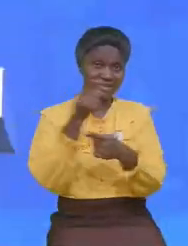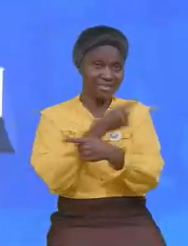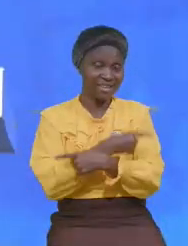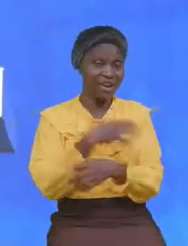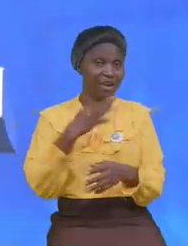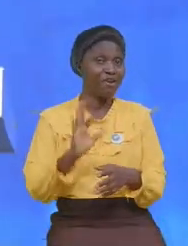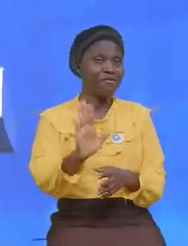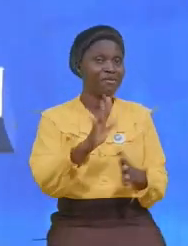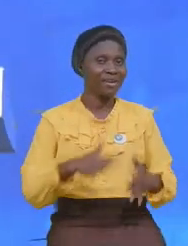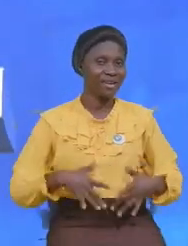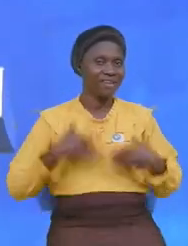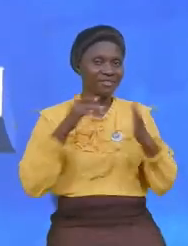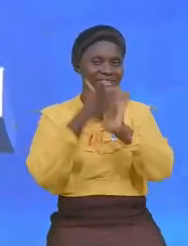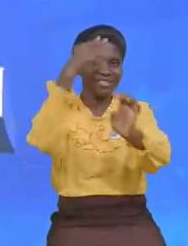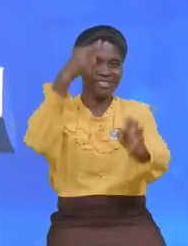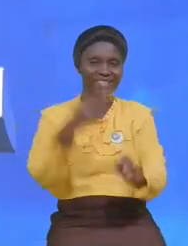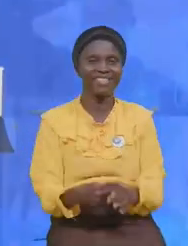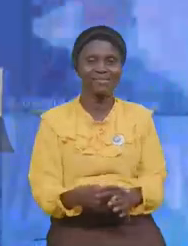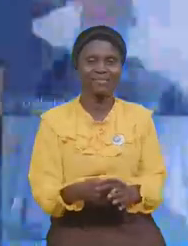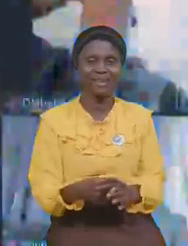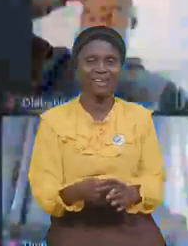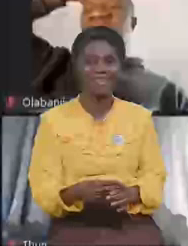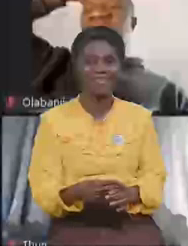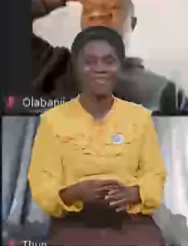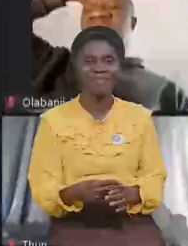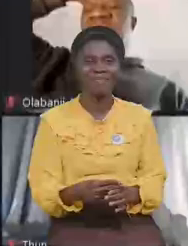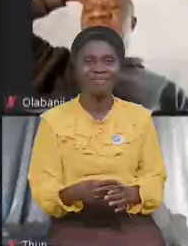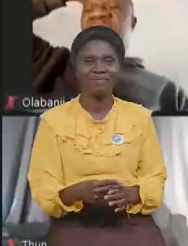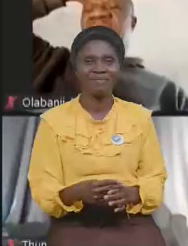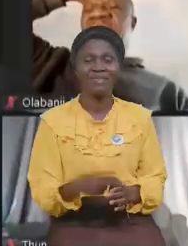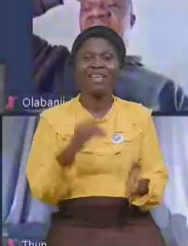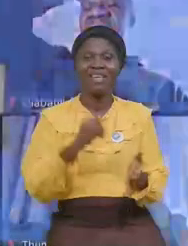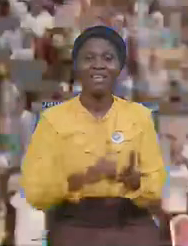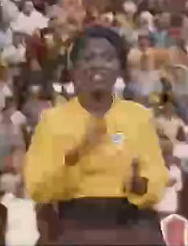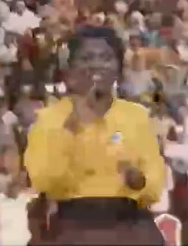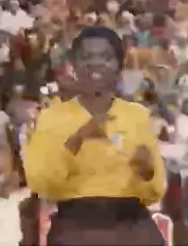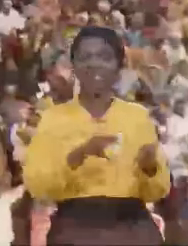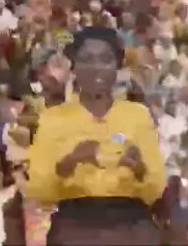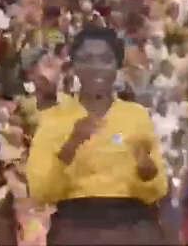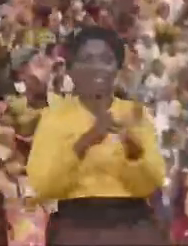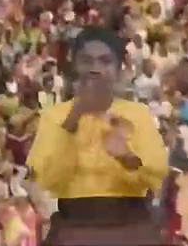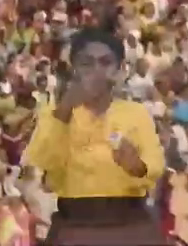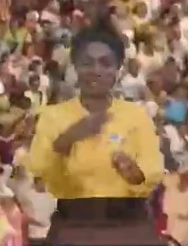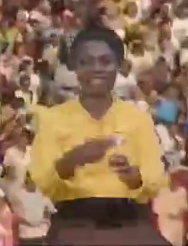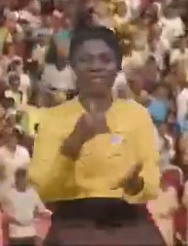Le meilleur jour de votre vie, c'est fait.